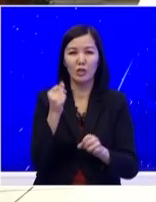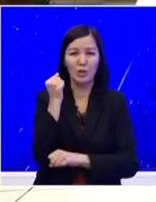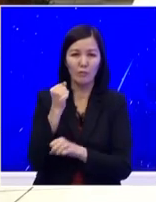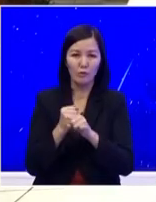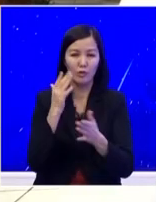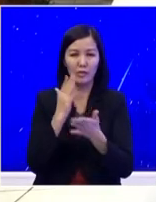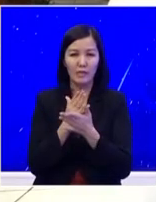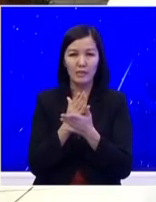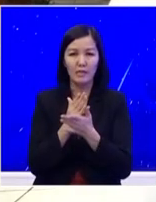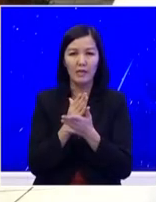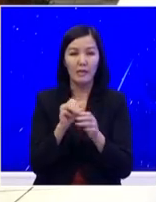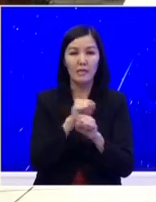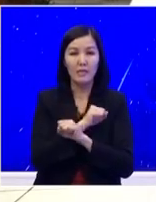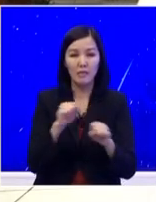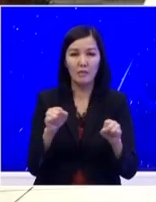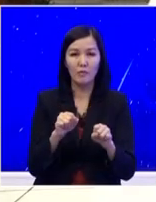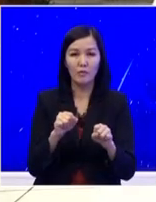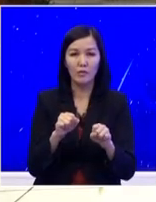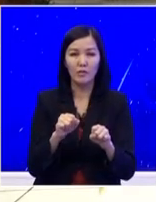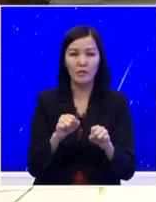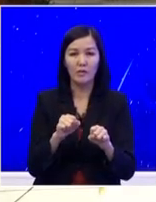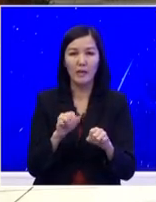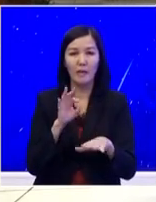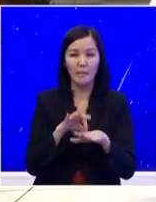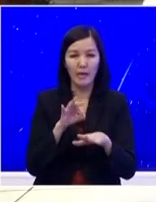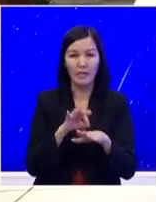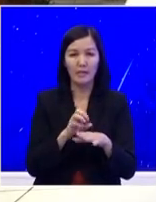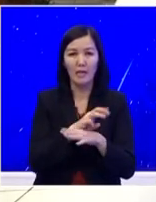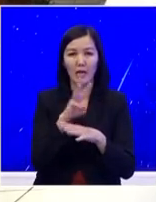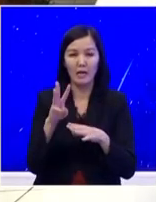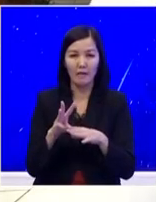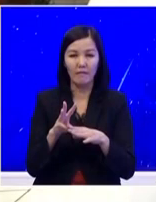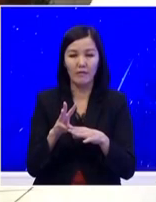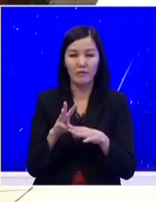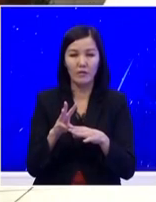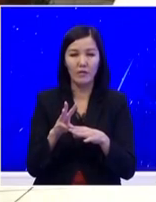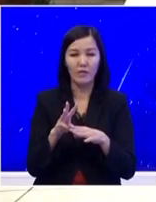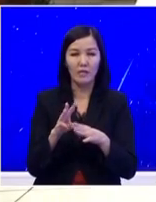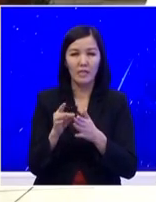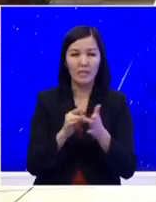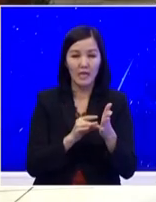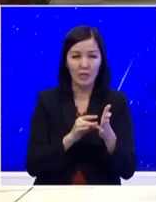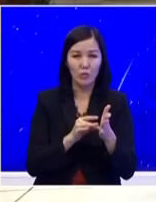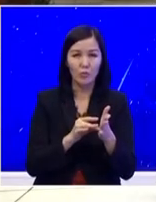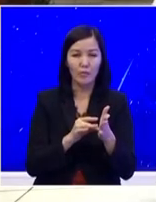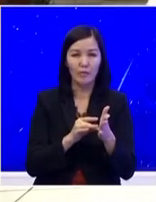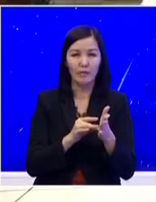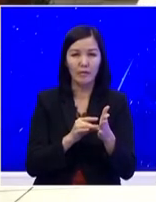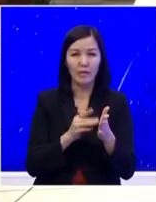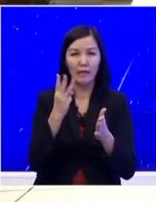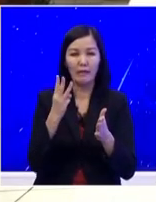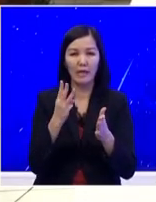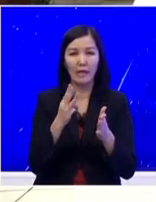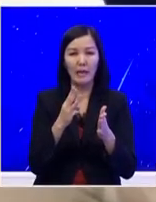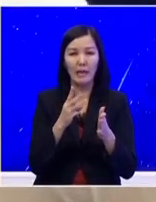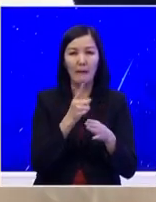– это недопущение с подозрением на вирусную инфекцию. Для этого мы создали 3 поста